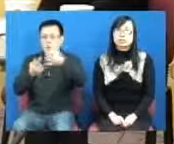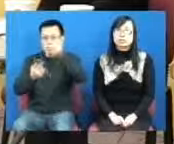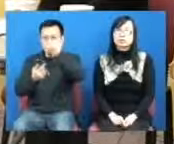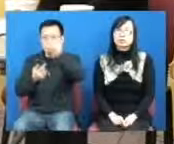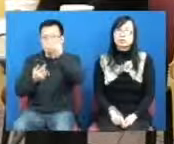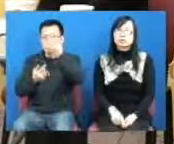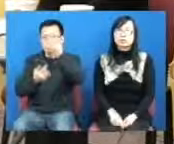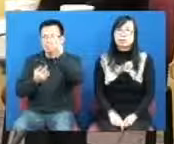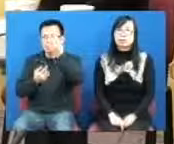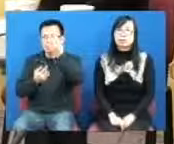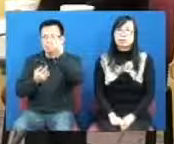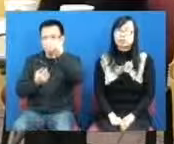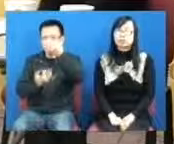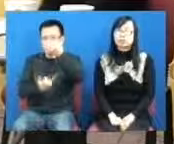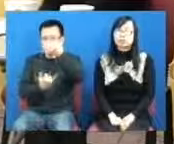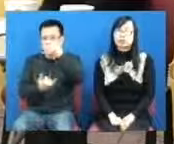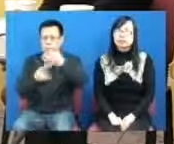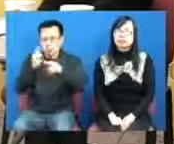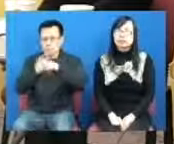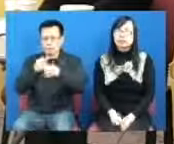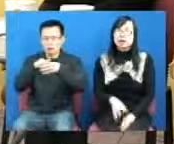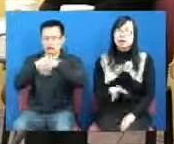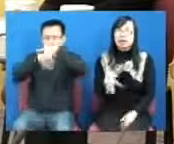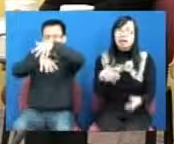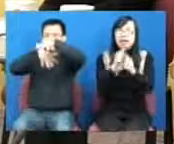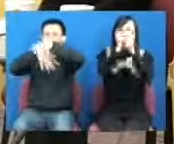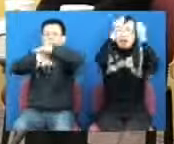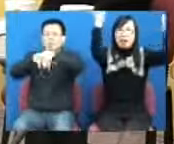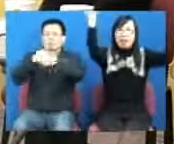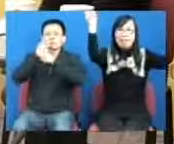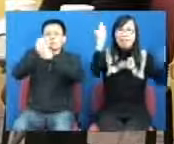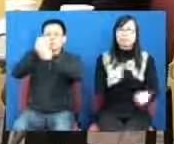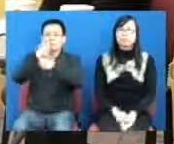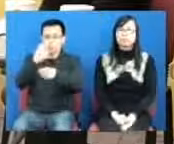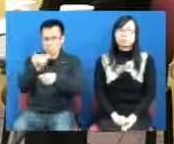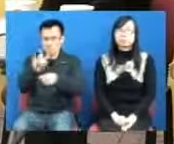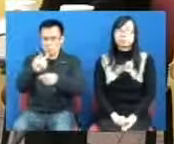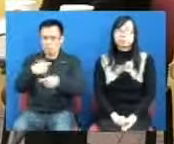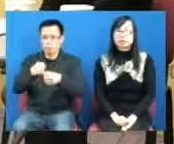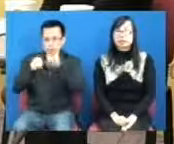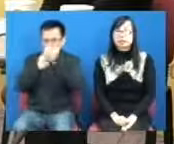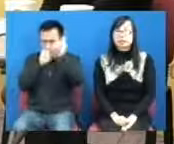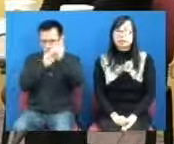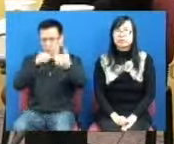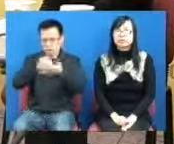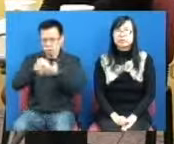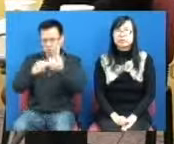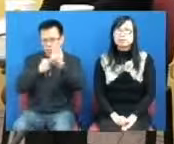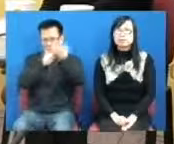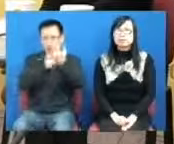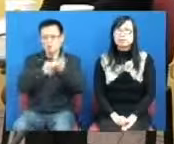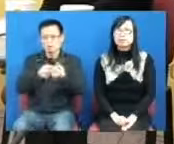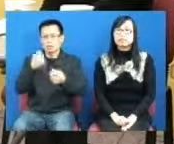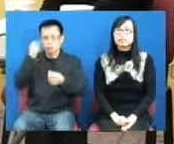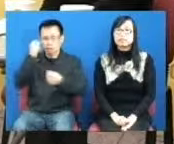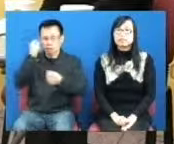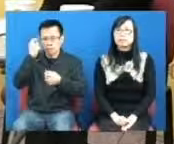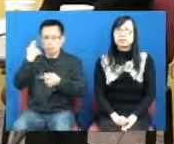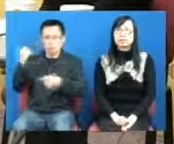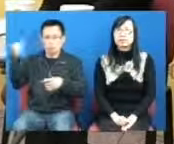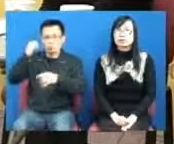公會你們自己會不會拉橫牙上街我很支持特別是NPF那件事我就特別興奮